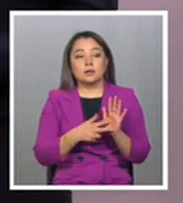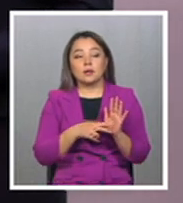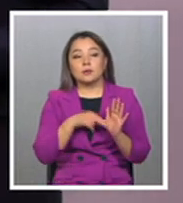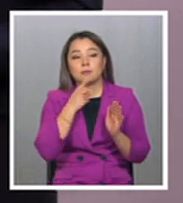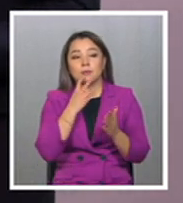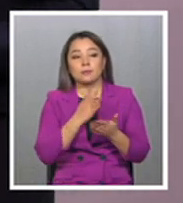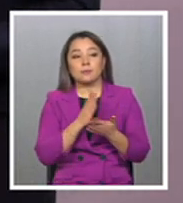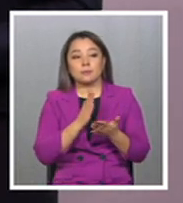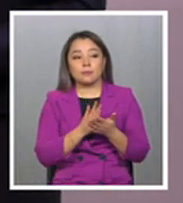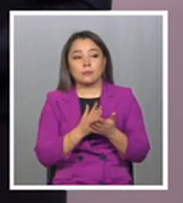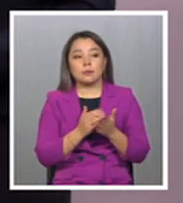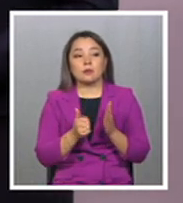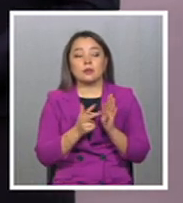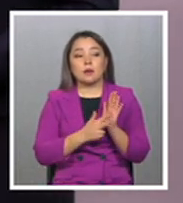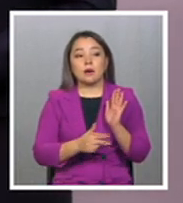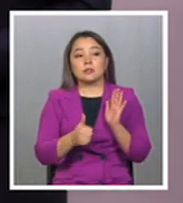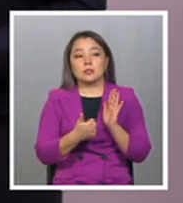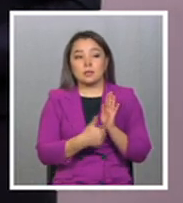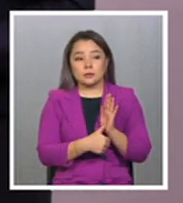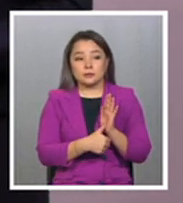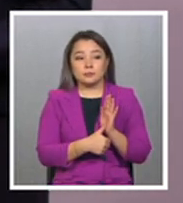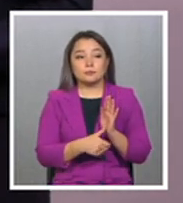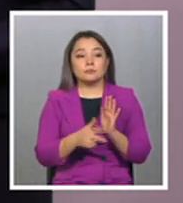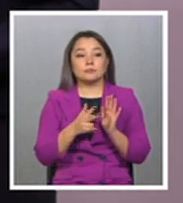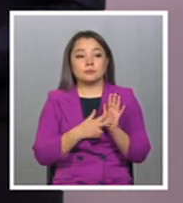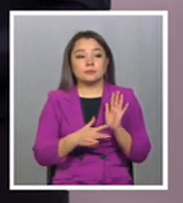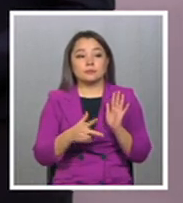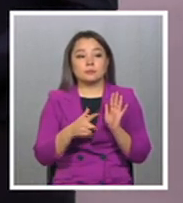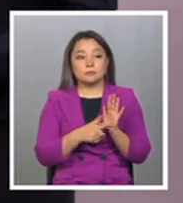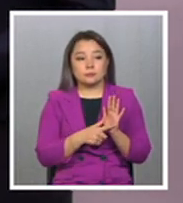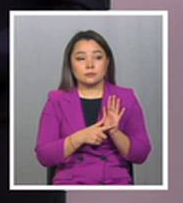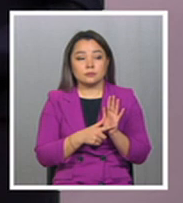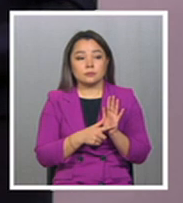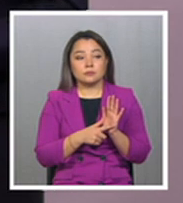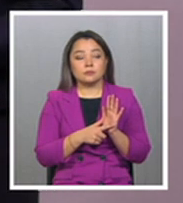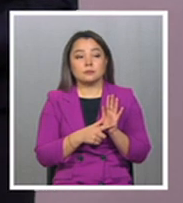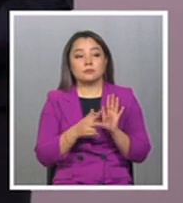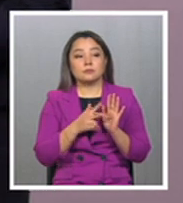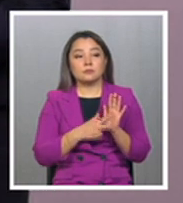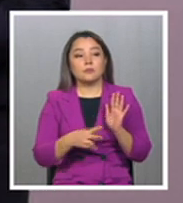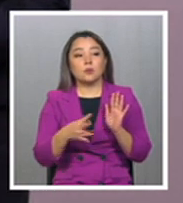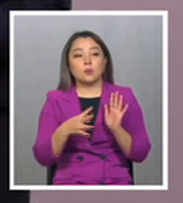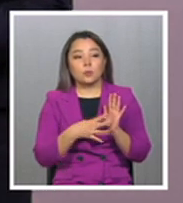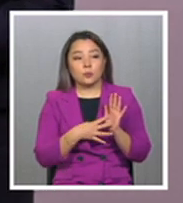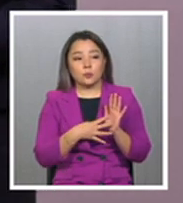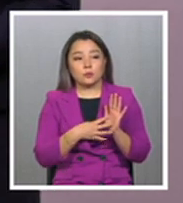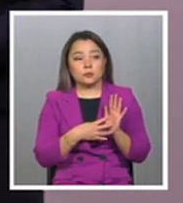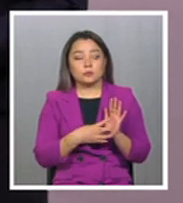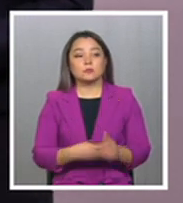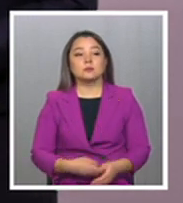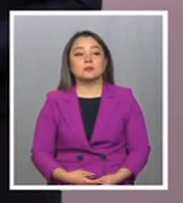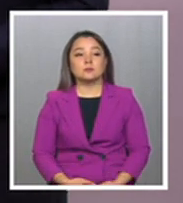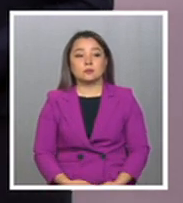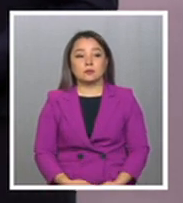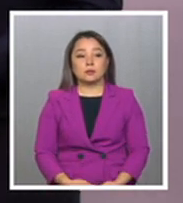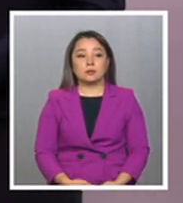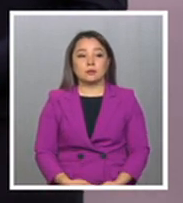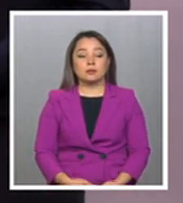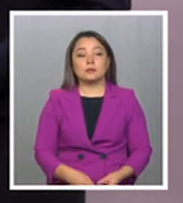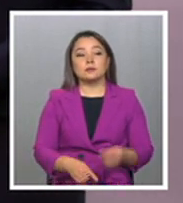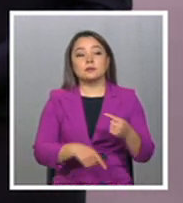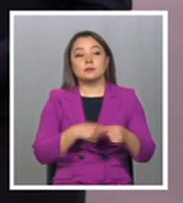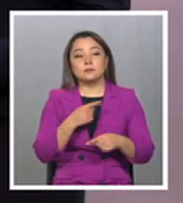құрастырамыз. 86, 87 және 89 сандары.